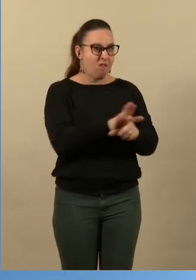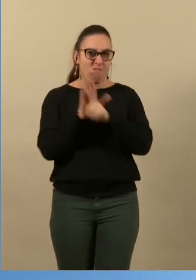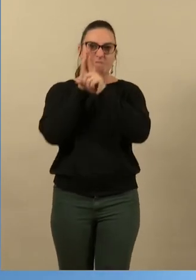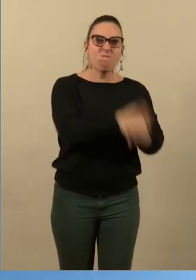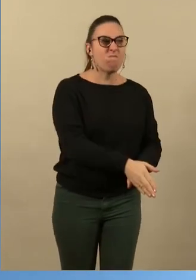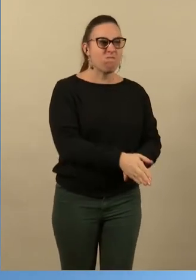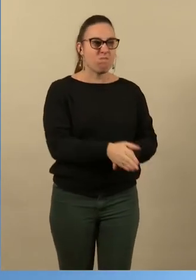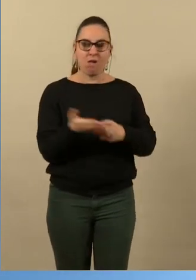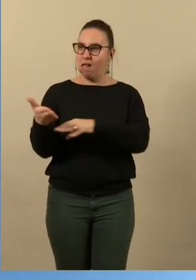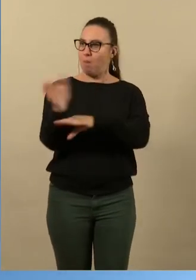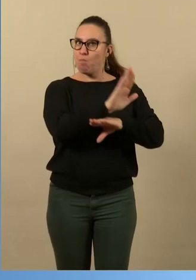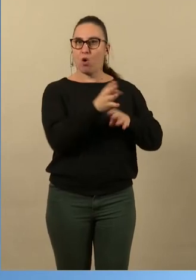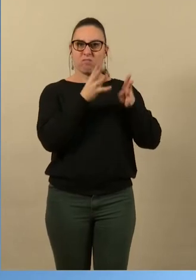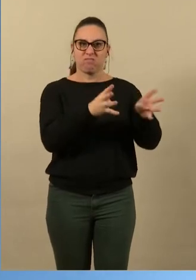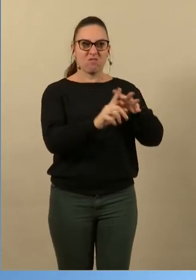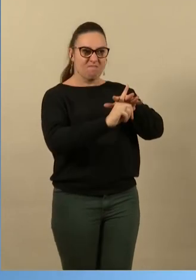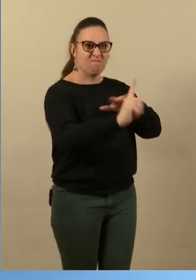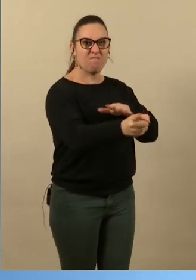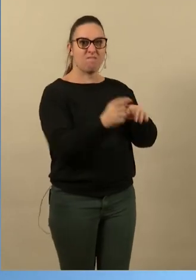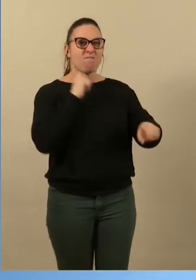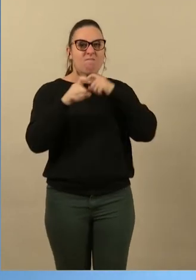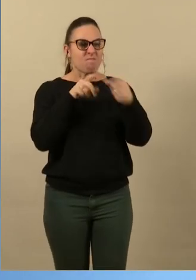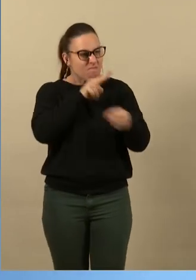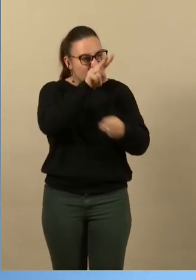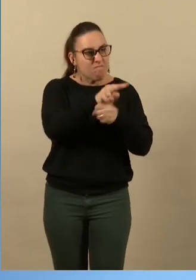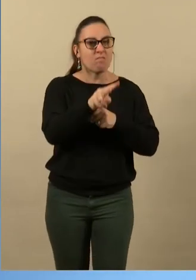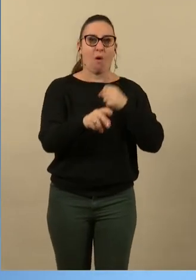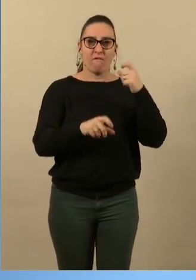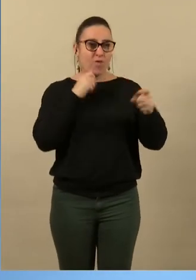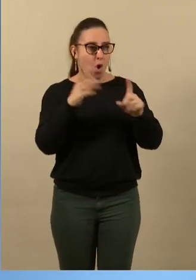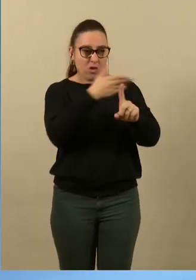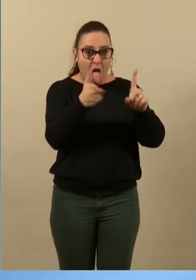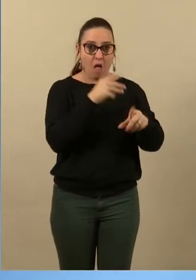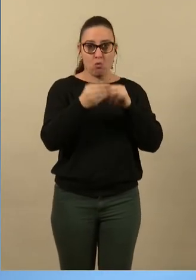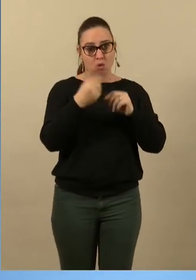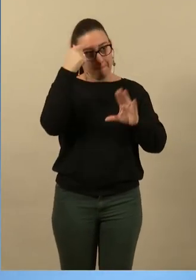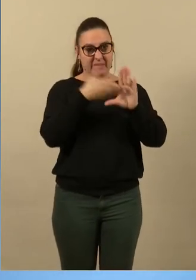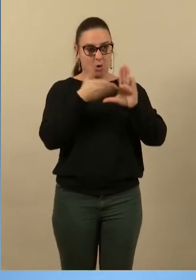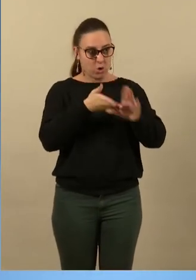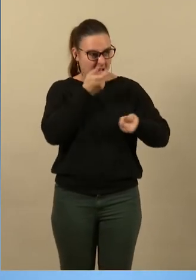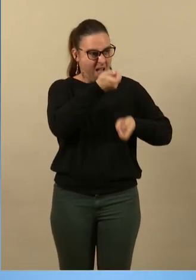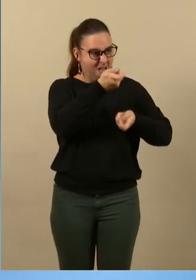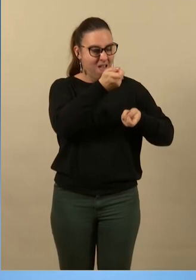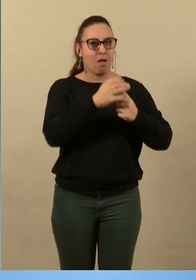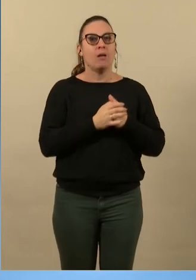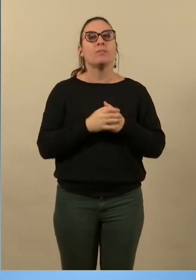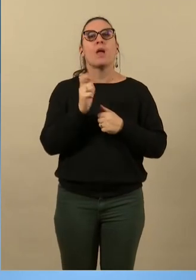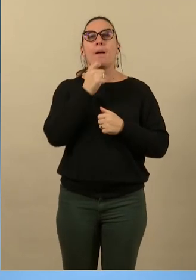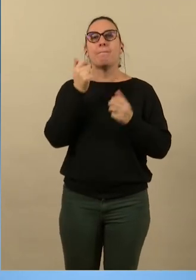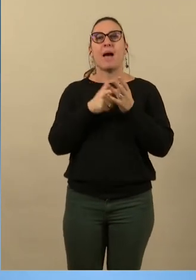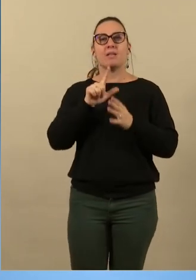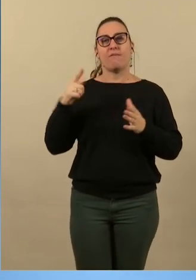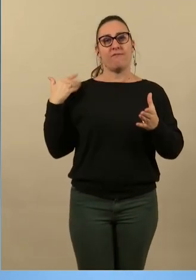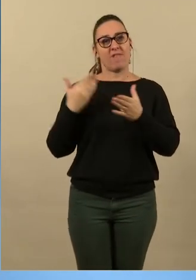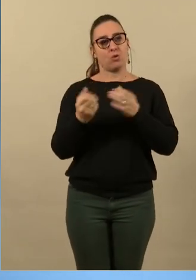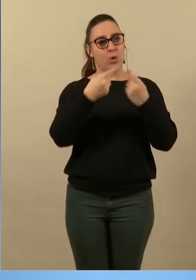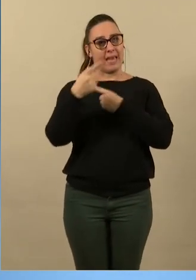humiliation mise à l'écart insulte moquerie violence physique ou psychologique depuis mars 2022 le harcèlement est considéré comme